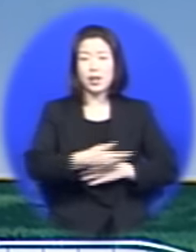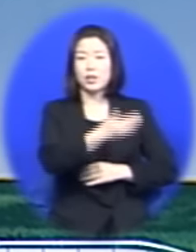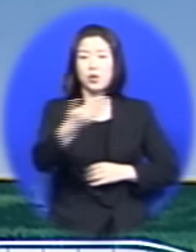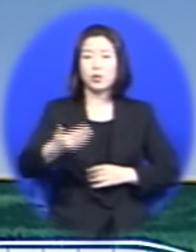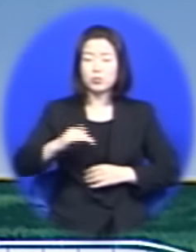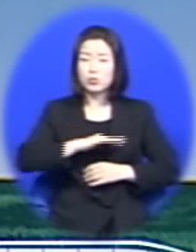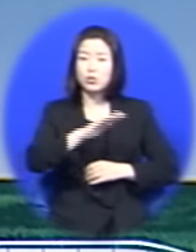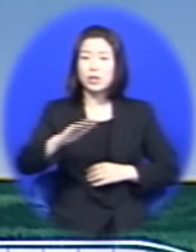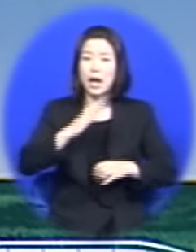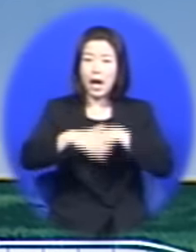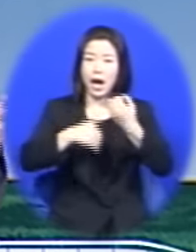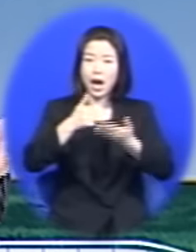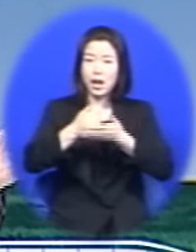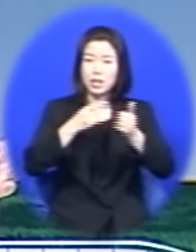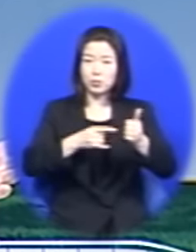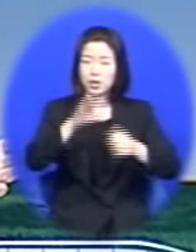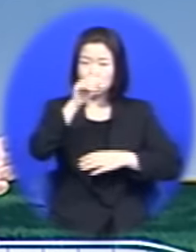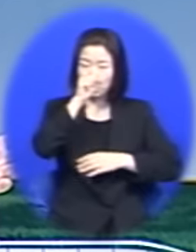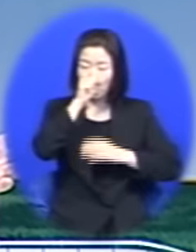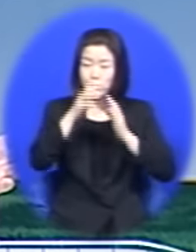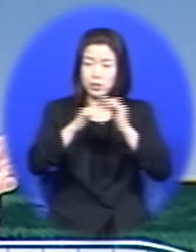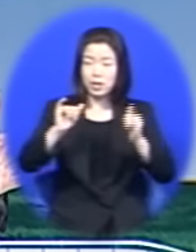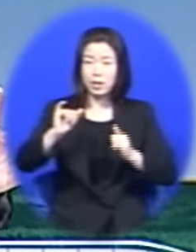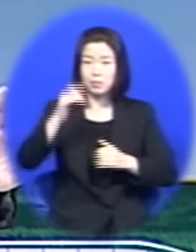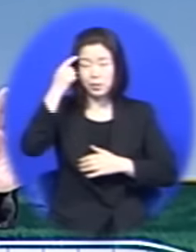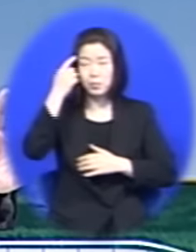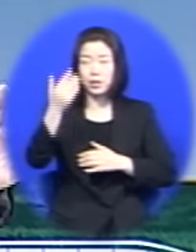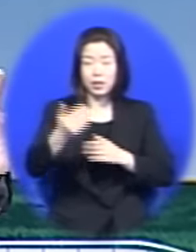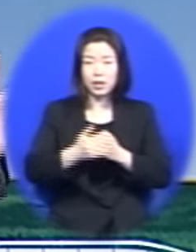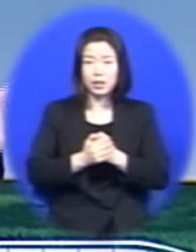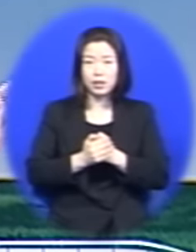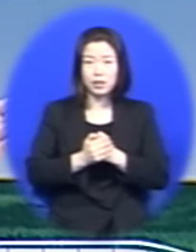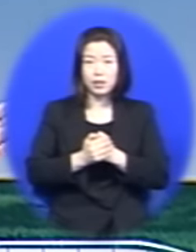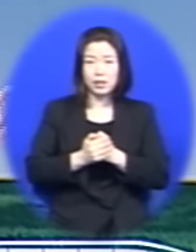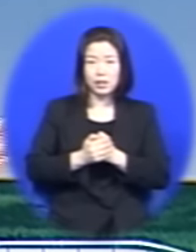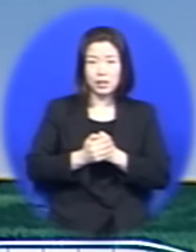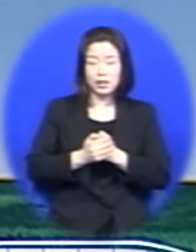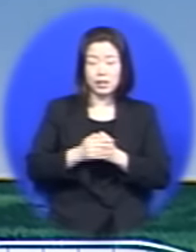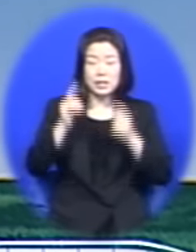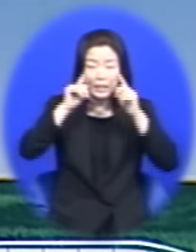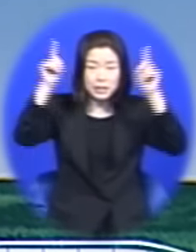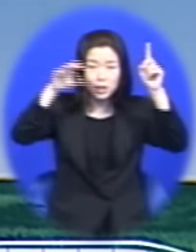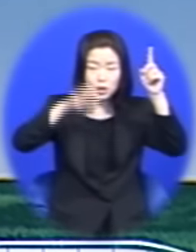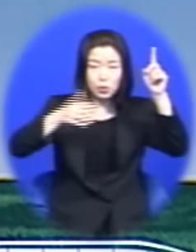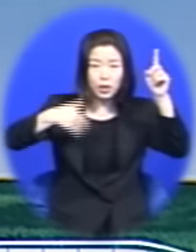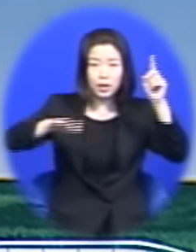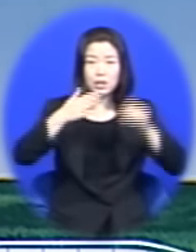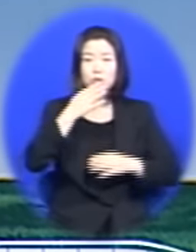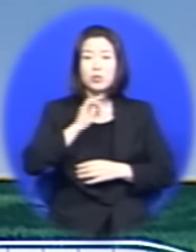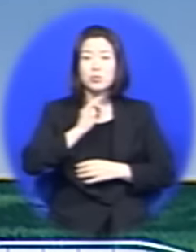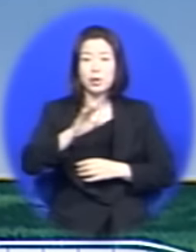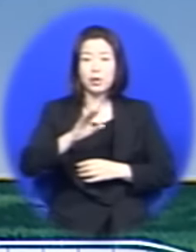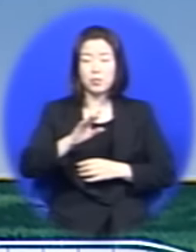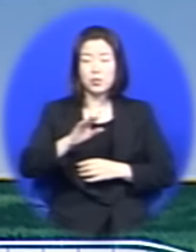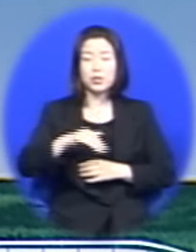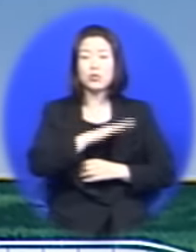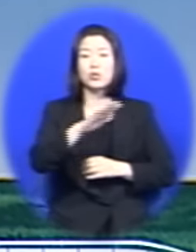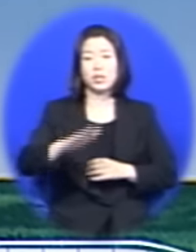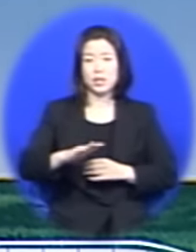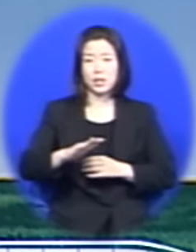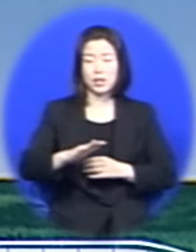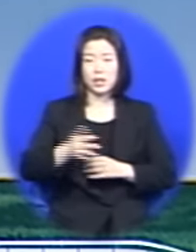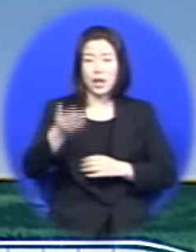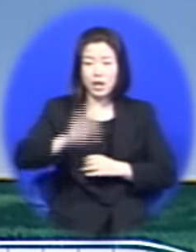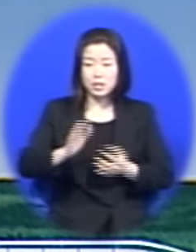우리가 하나님께 좋은 사람이었습니까? 지옥에 갈 수밖에 없는 죄인이었잖아요. 예수님께서